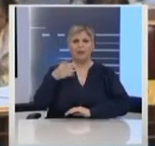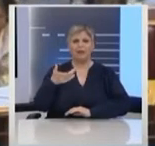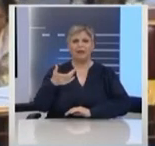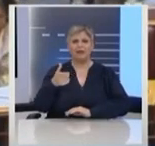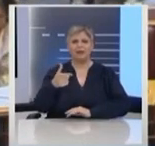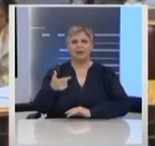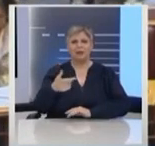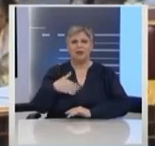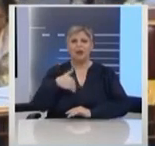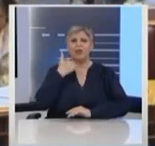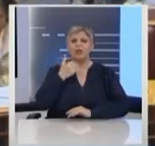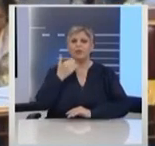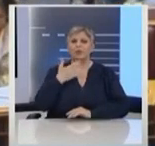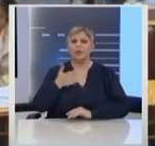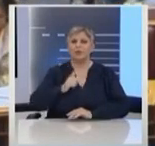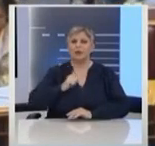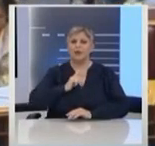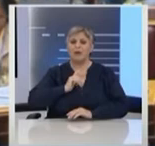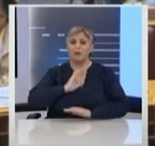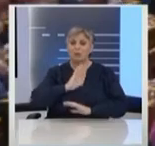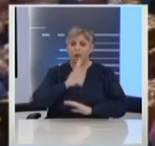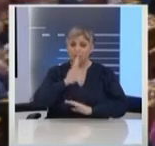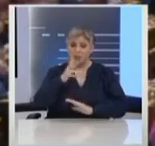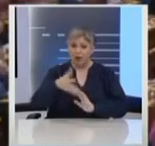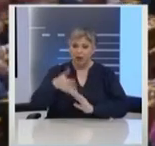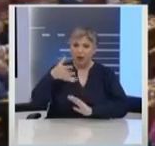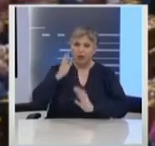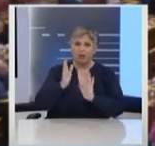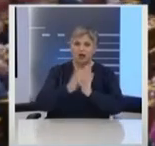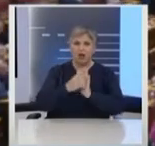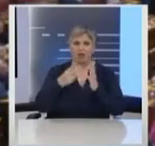να περιμένει την ενηλικίωση των 18 για να ελέξει